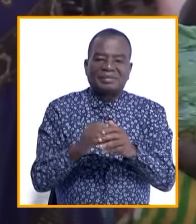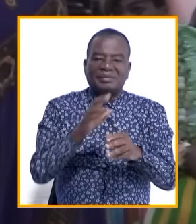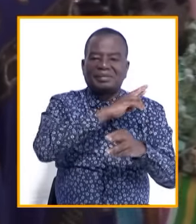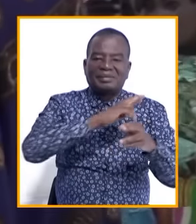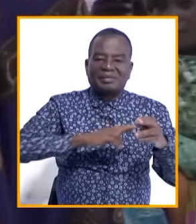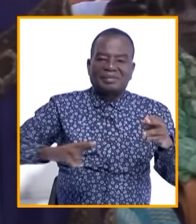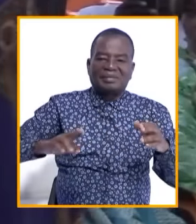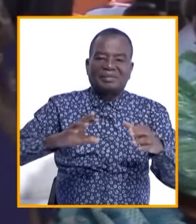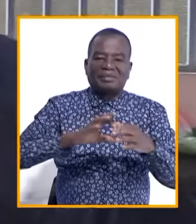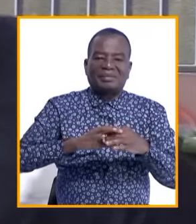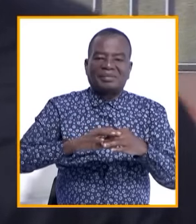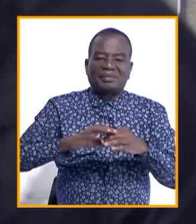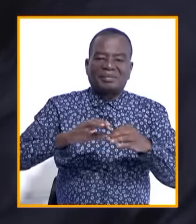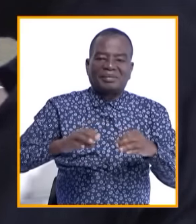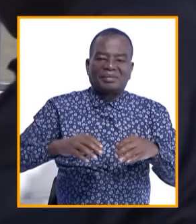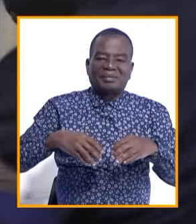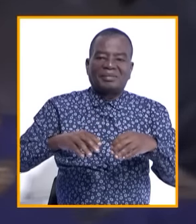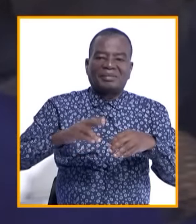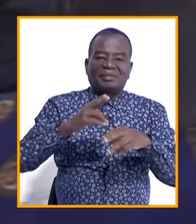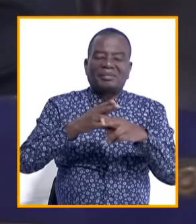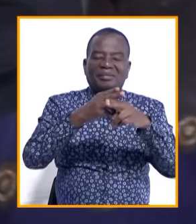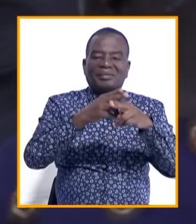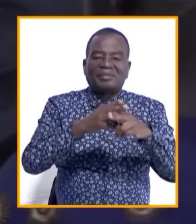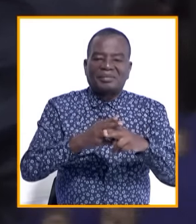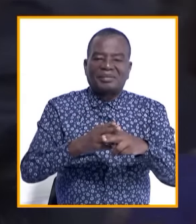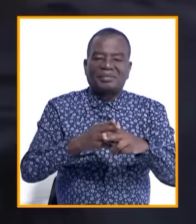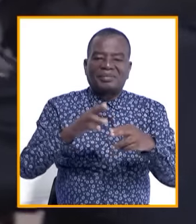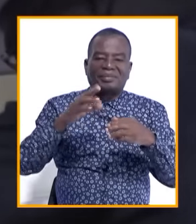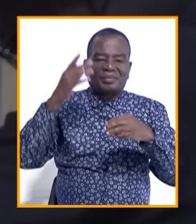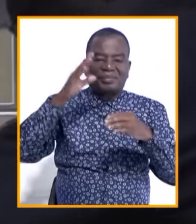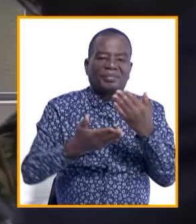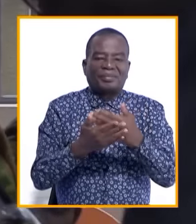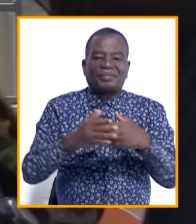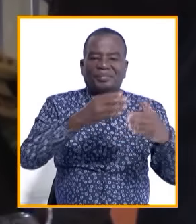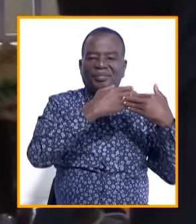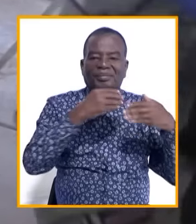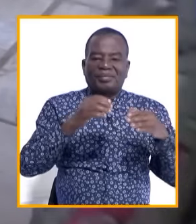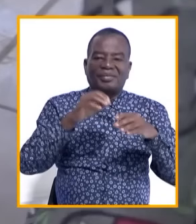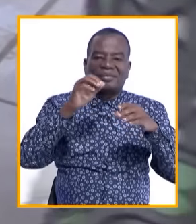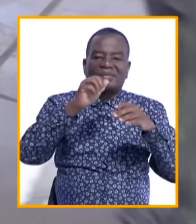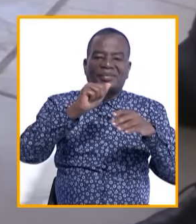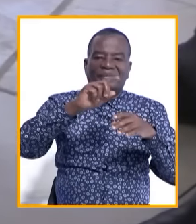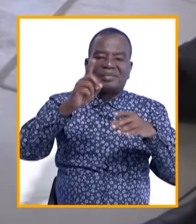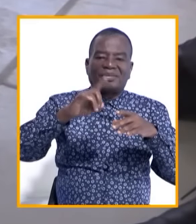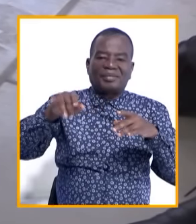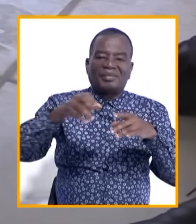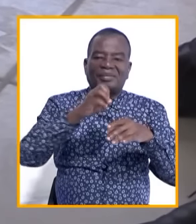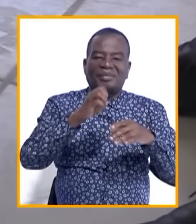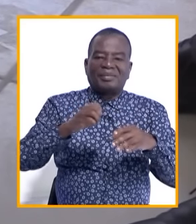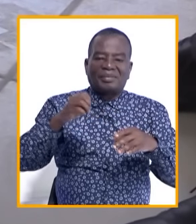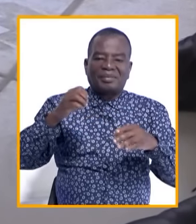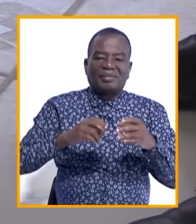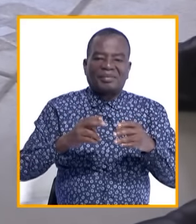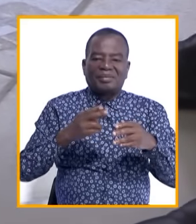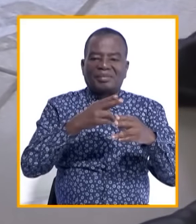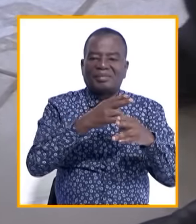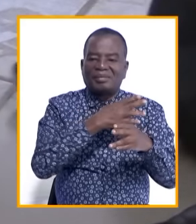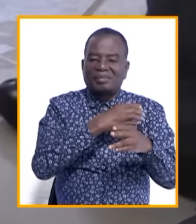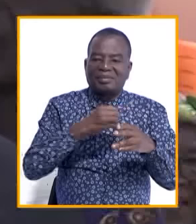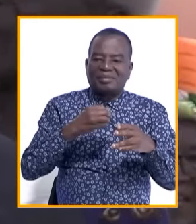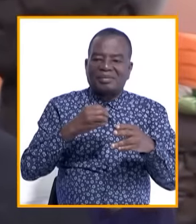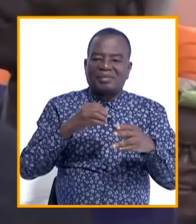Nguessan. Le roi du Zoblazo, Mewé, baptisé Nsho Kangui par la chefferie d'Azopé. Ce